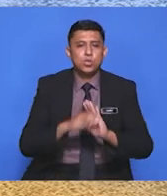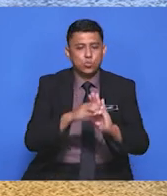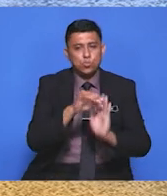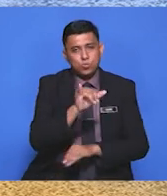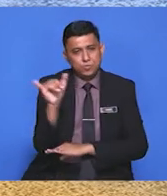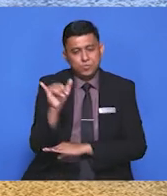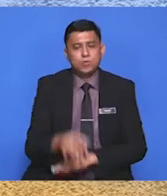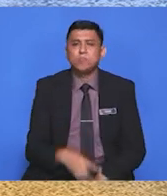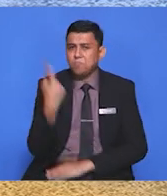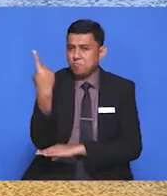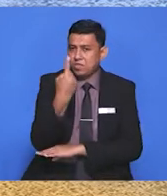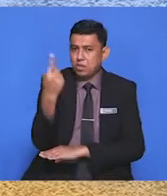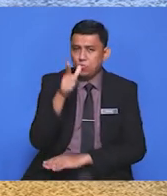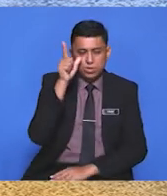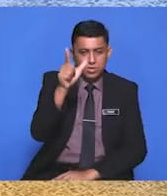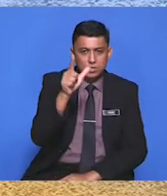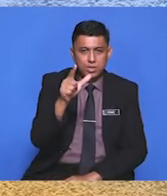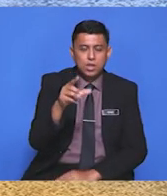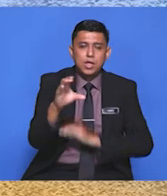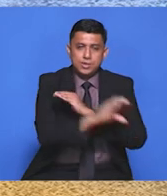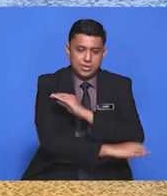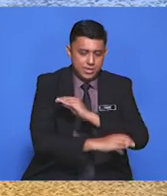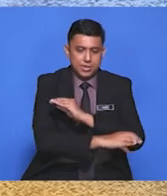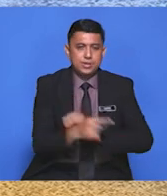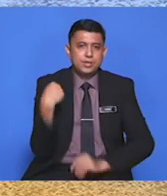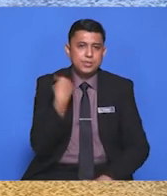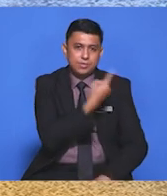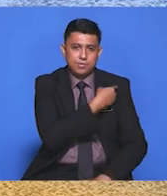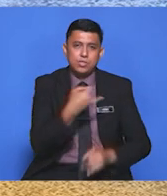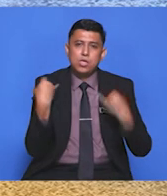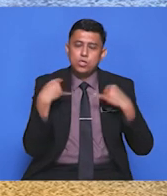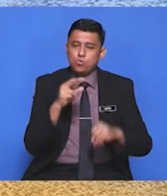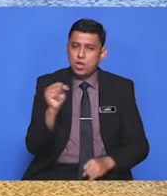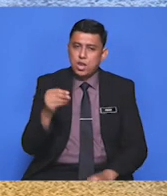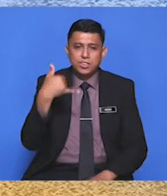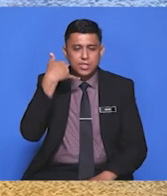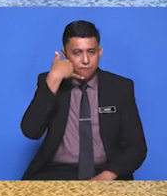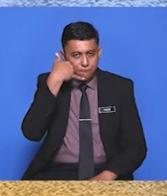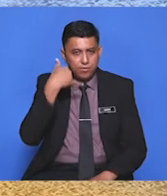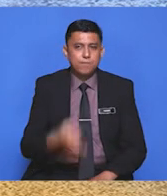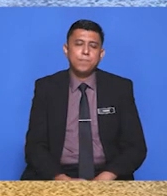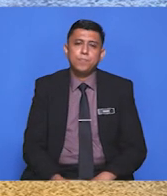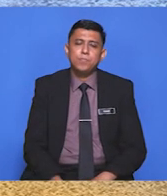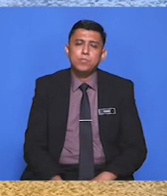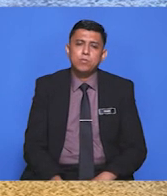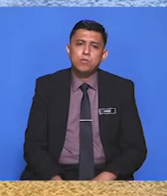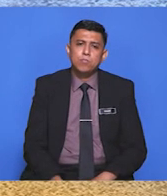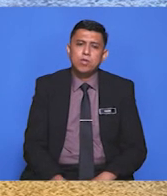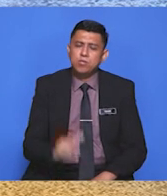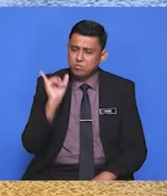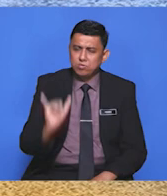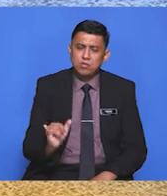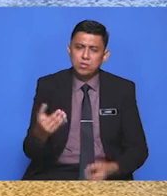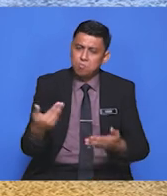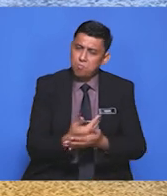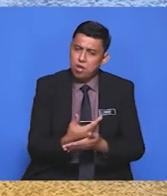Contohnya yang kita selalu lihat di negara kita adalah jualan telefon bimbit. Kita dapat lihat bagi telefon bimbit yang